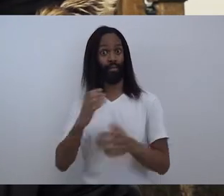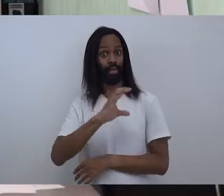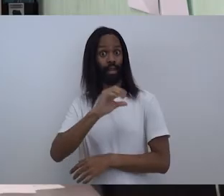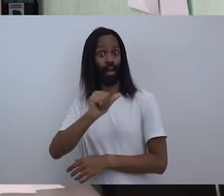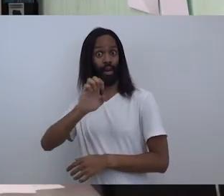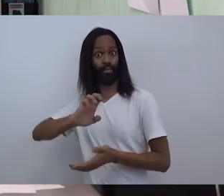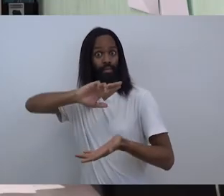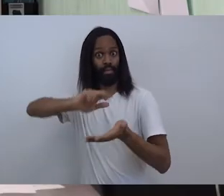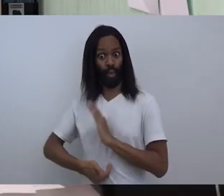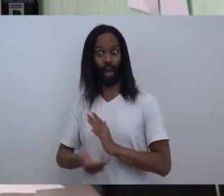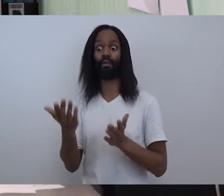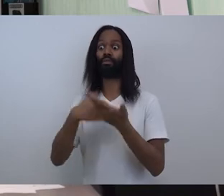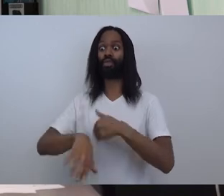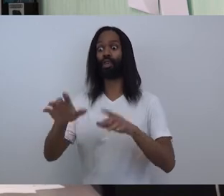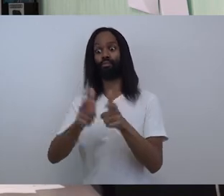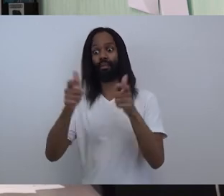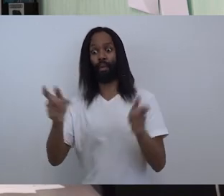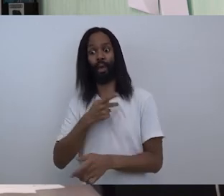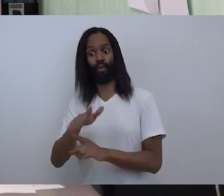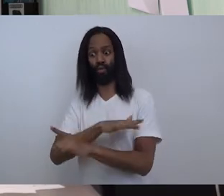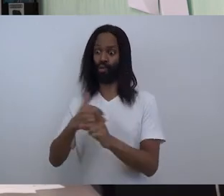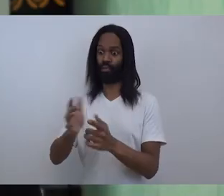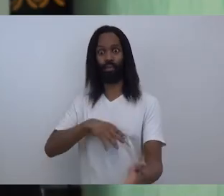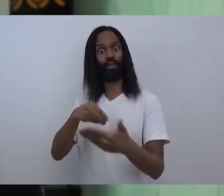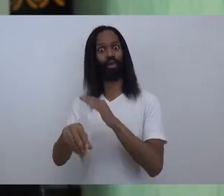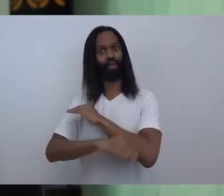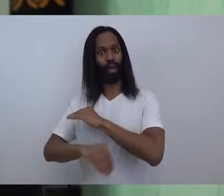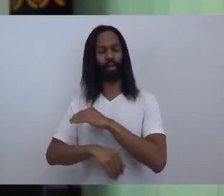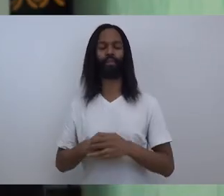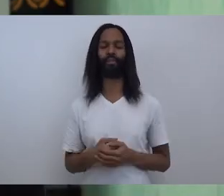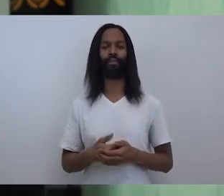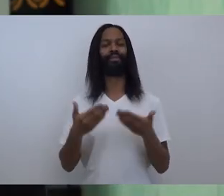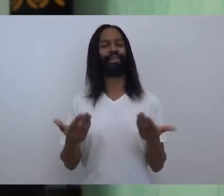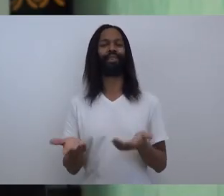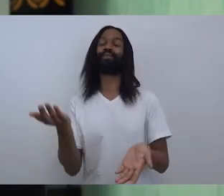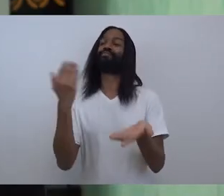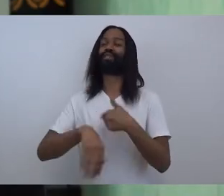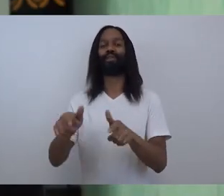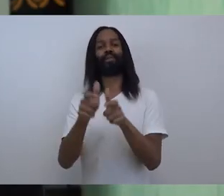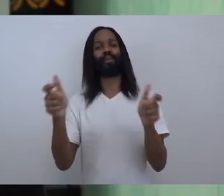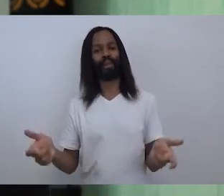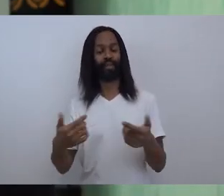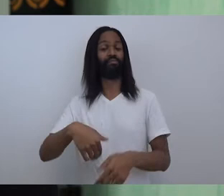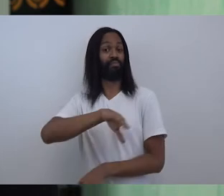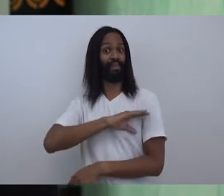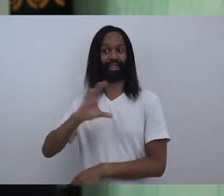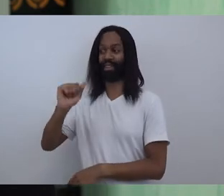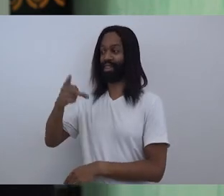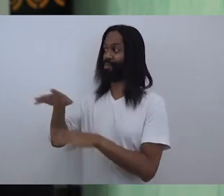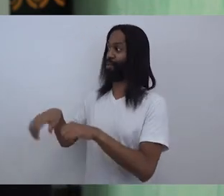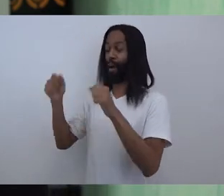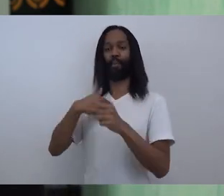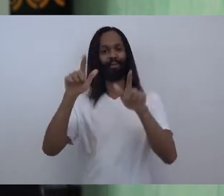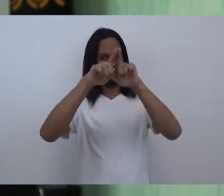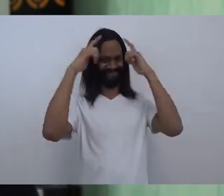structure médico-sociale en tant que secrétariat. Maintenant je suis à la DPM comme secrétaire administrative, toujours pareil grâce à Cap